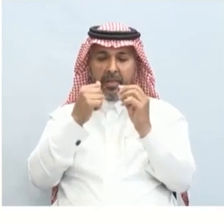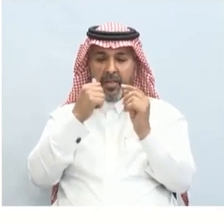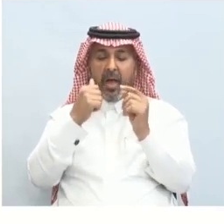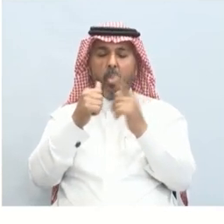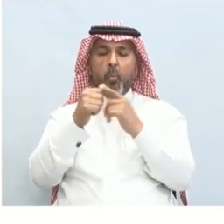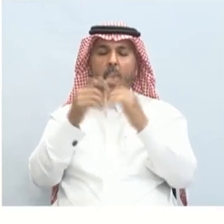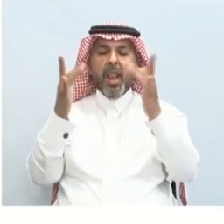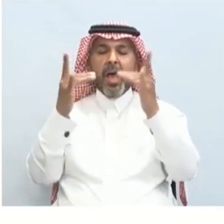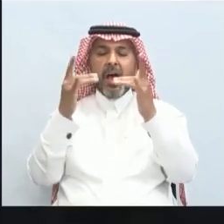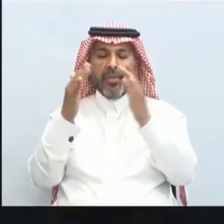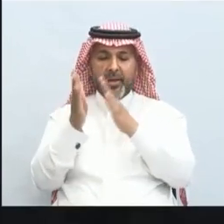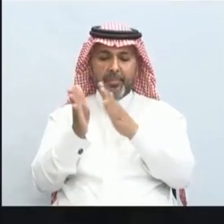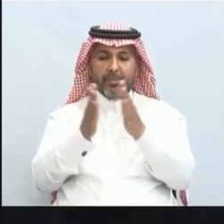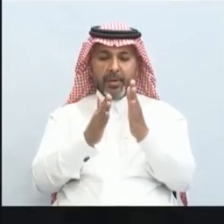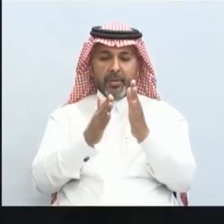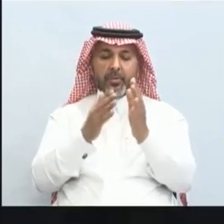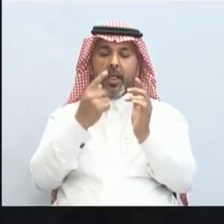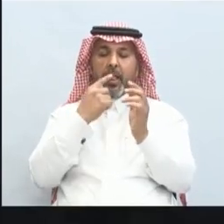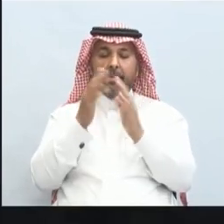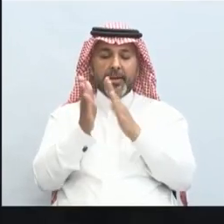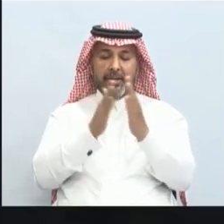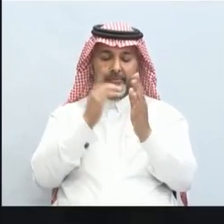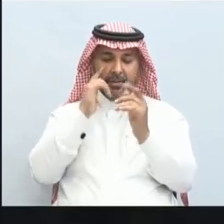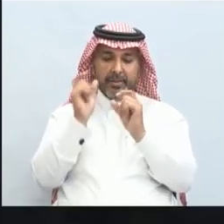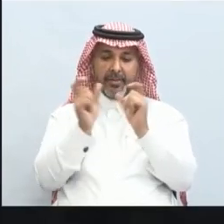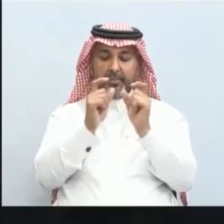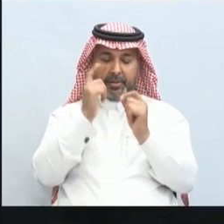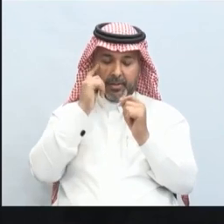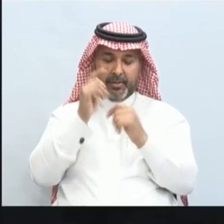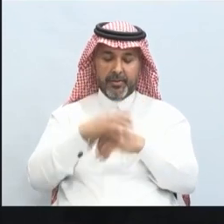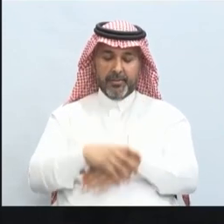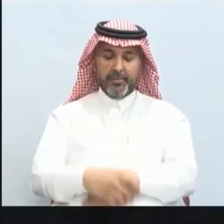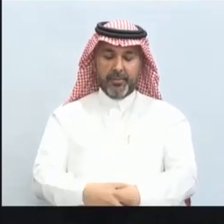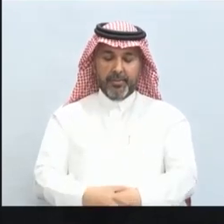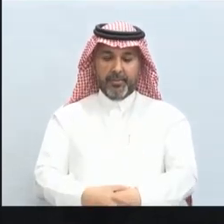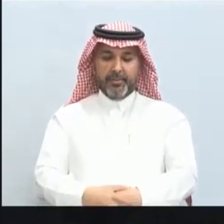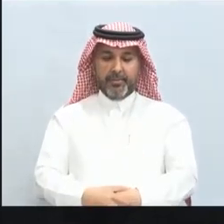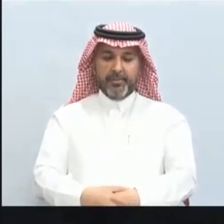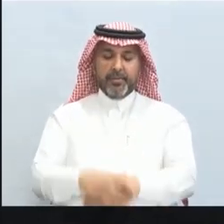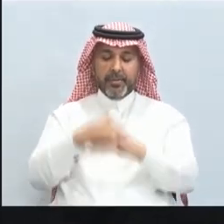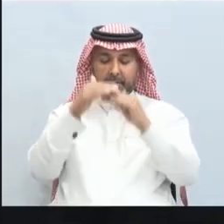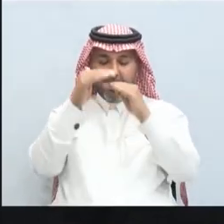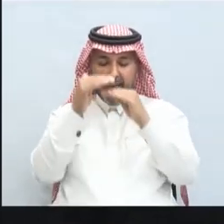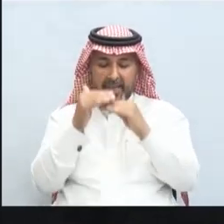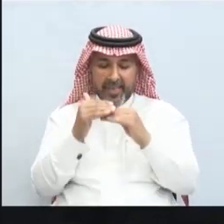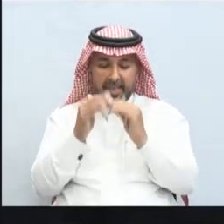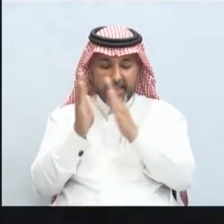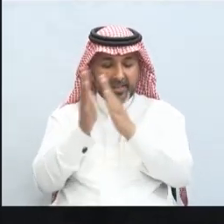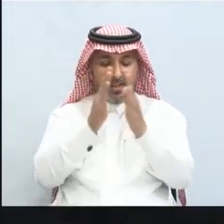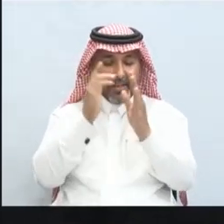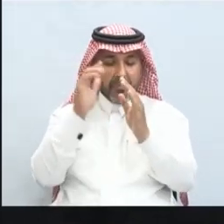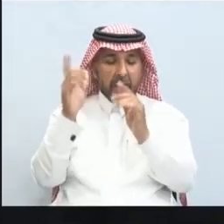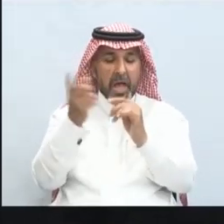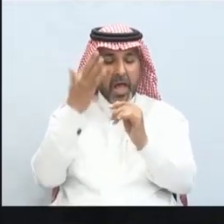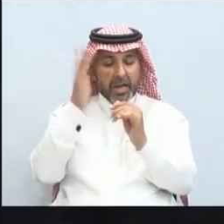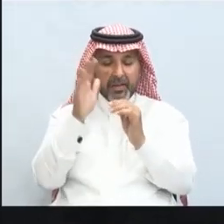هذه الطريقه تختلف عن هذه الطريقه اذا كان التباديل تباديل خطي ولكن اذا كان التباديل دائري